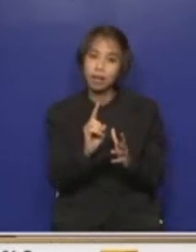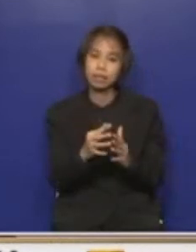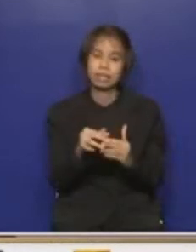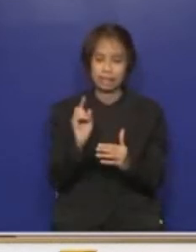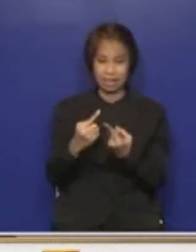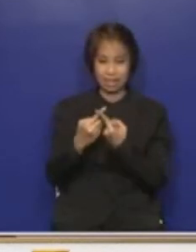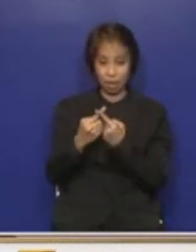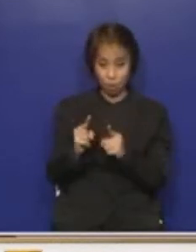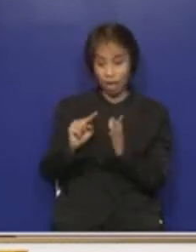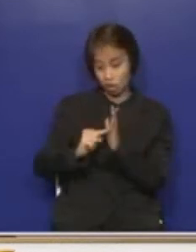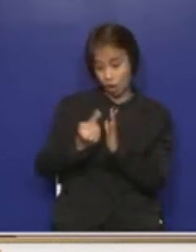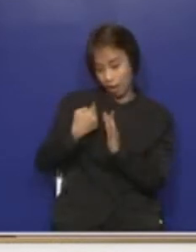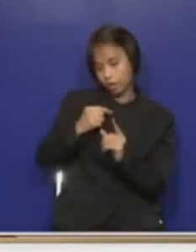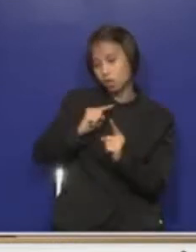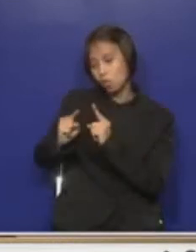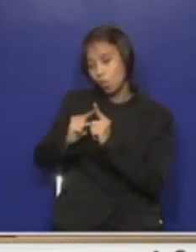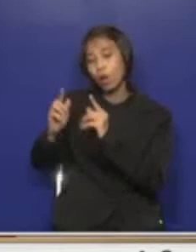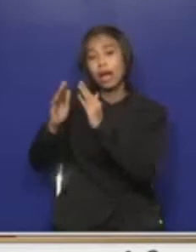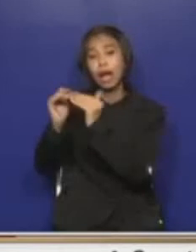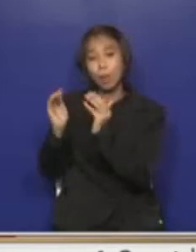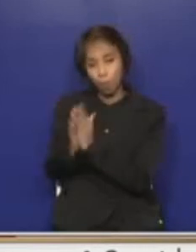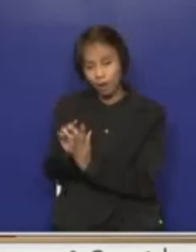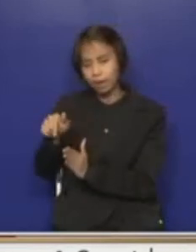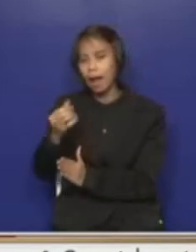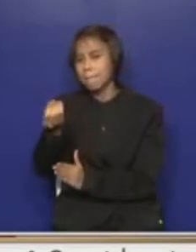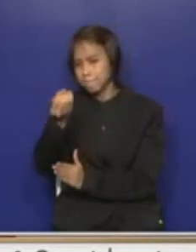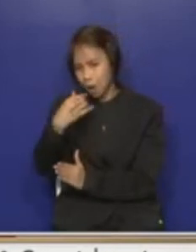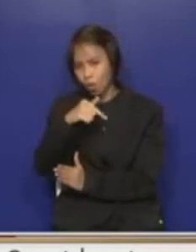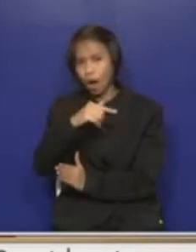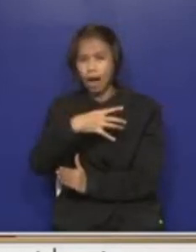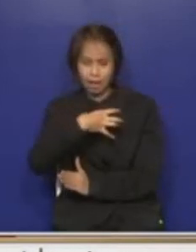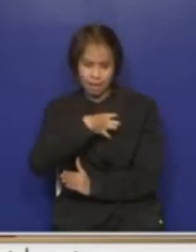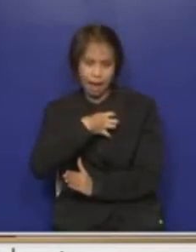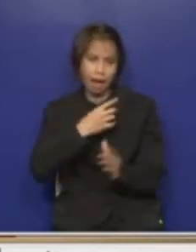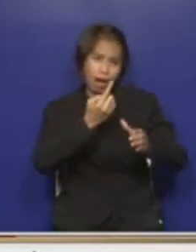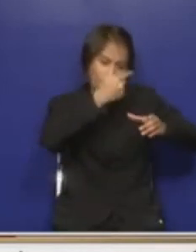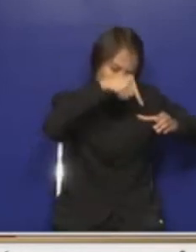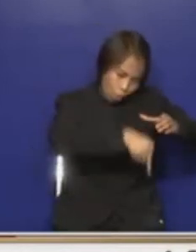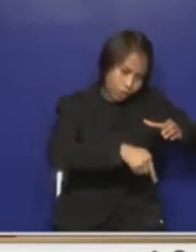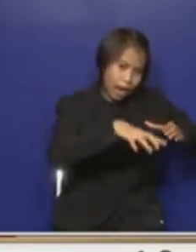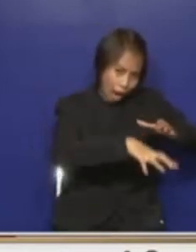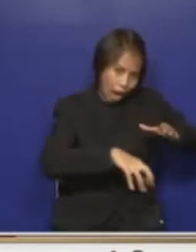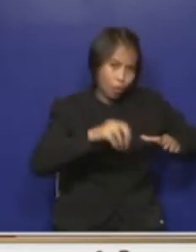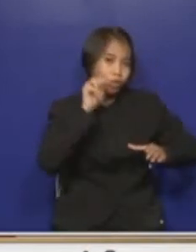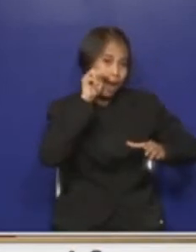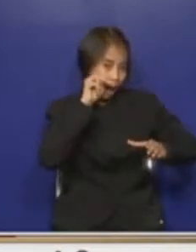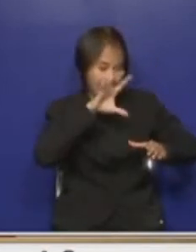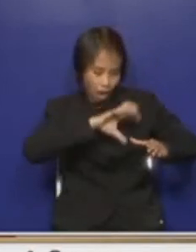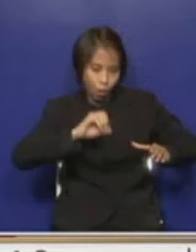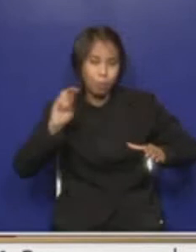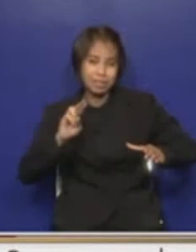จาะนี้เพื่อมีการใช้น้ำอุปโภคบริโภคก็ปรากฏว่าเกือบระยะเวลาเกือบ1ปีแล้วนะ